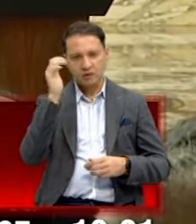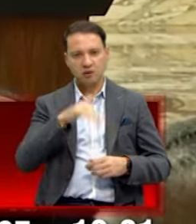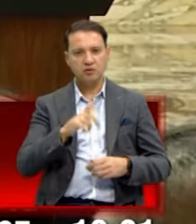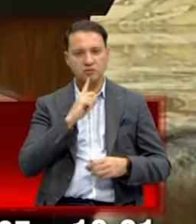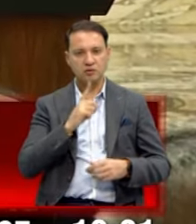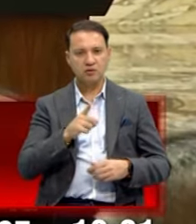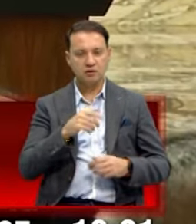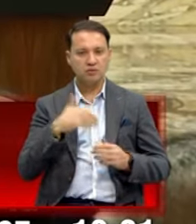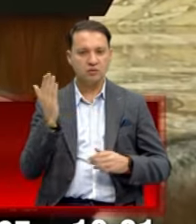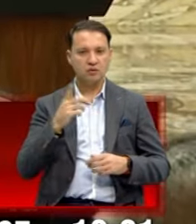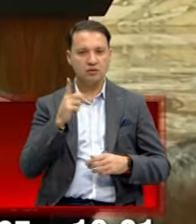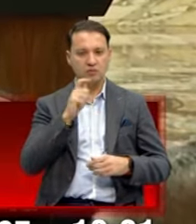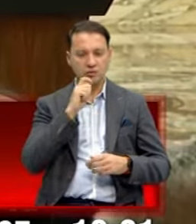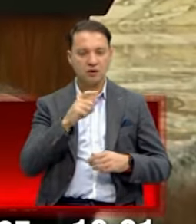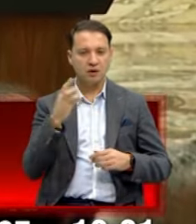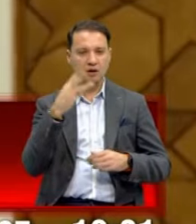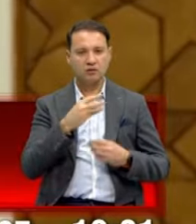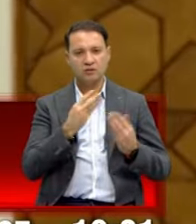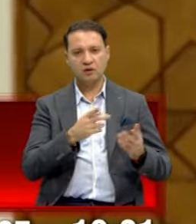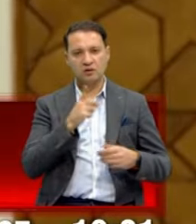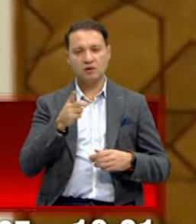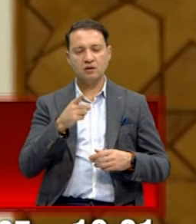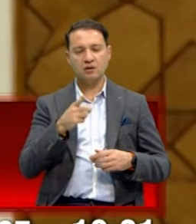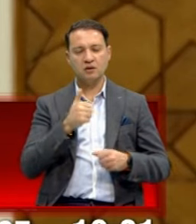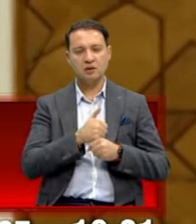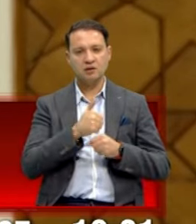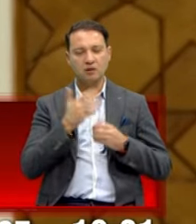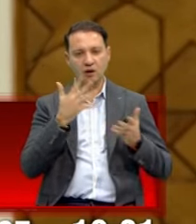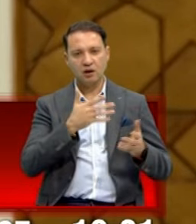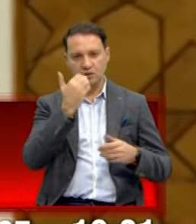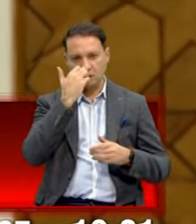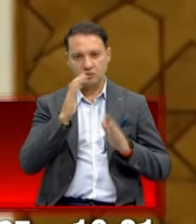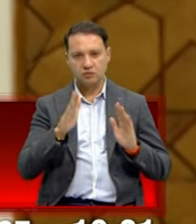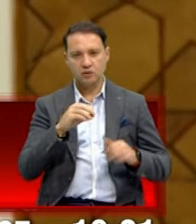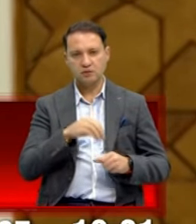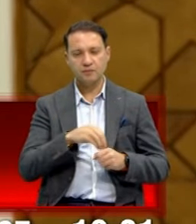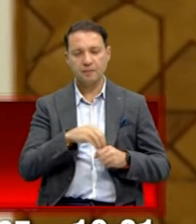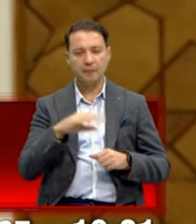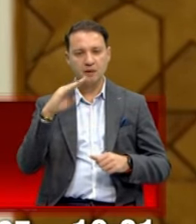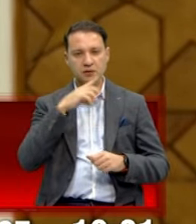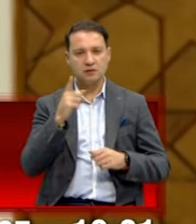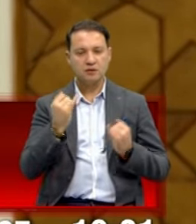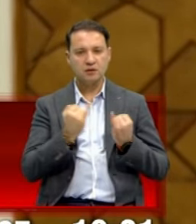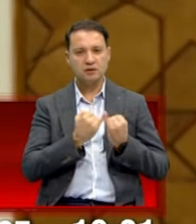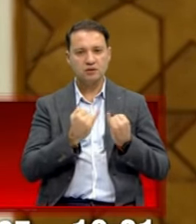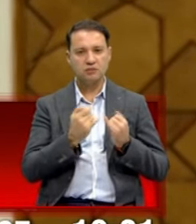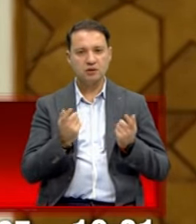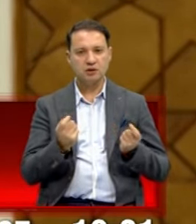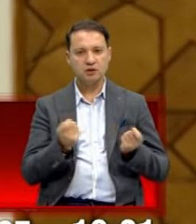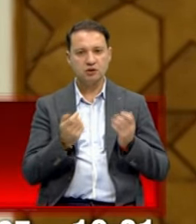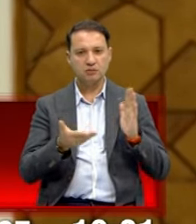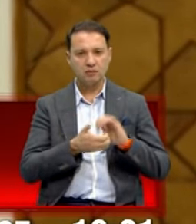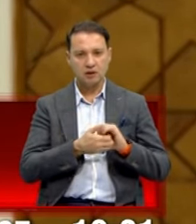geleceğini söyledi. Ardından sözü Erdoğan aldı. Gazze'de akan kanın durması için Mısırlı kardeşlerimizle